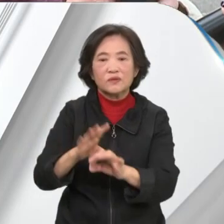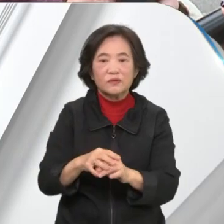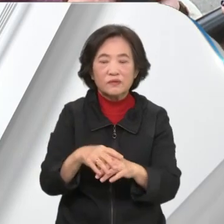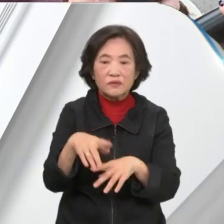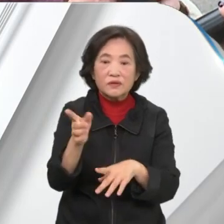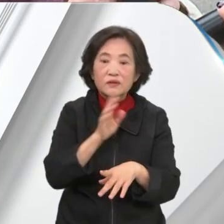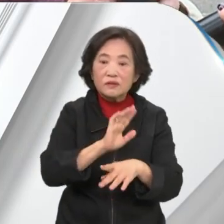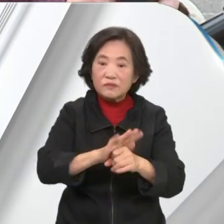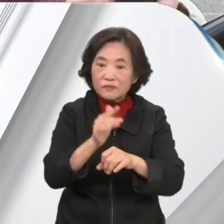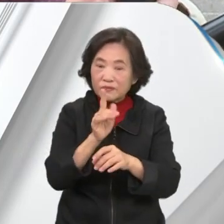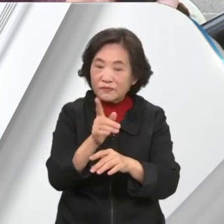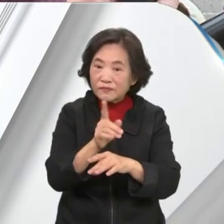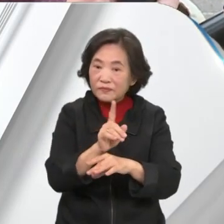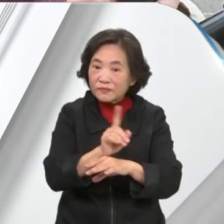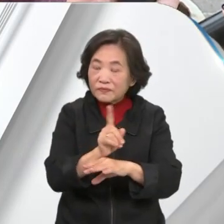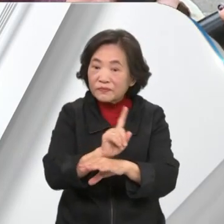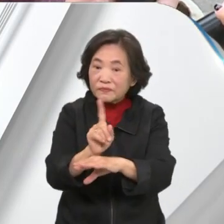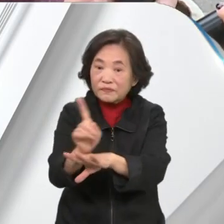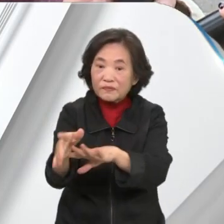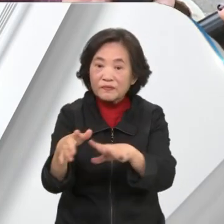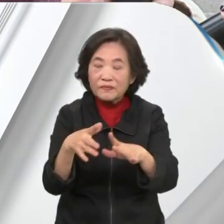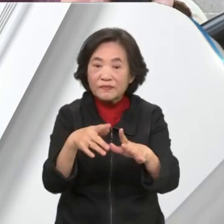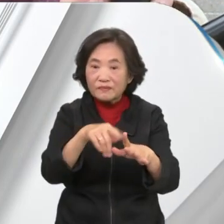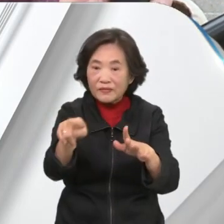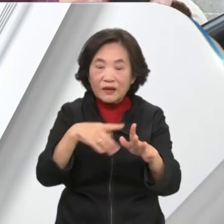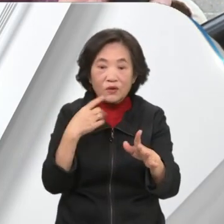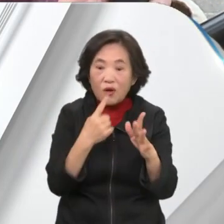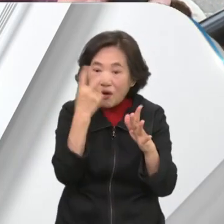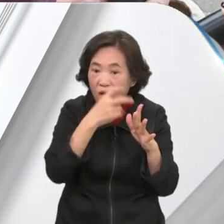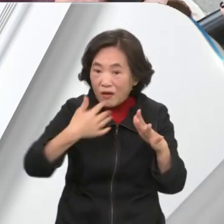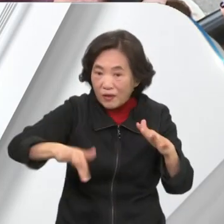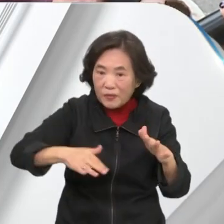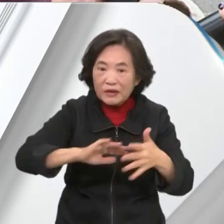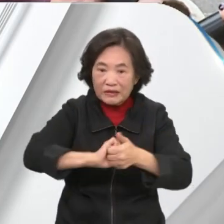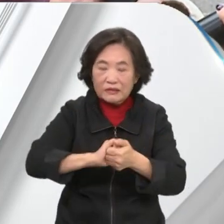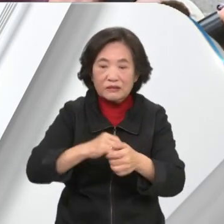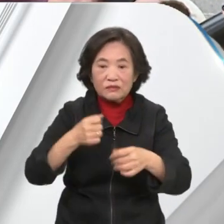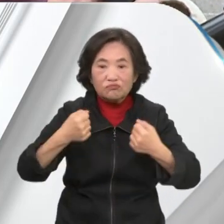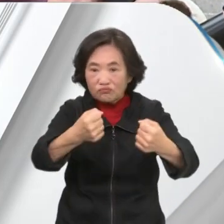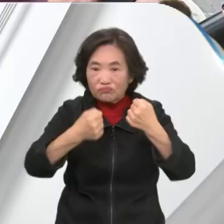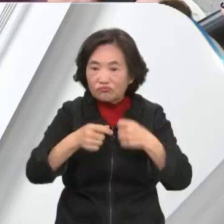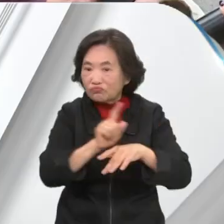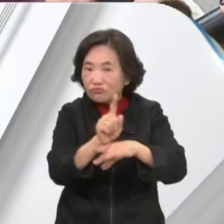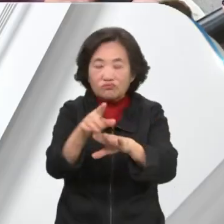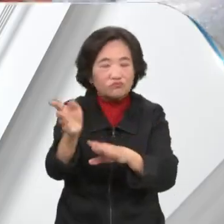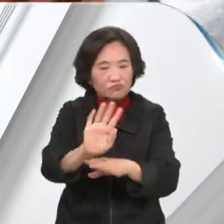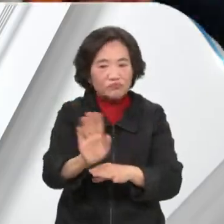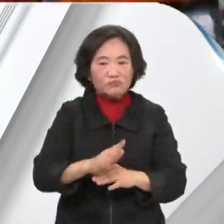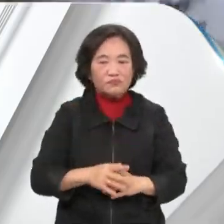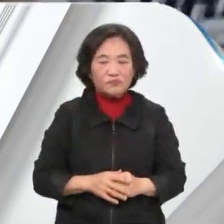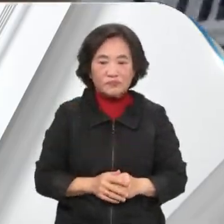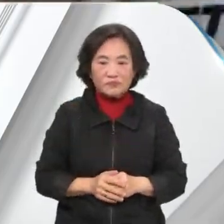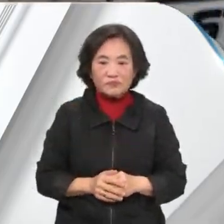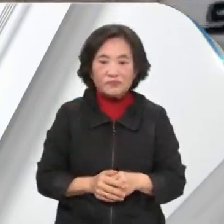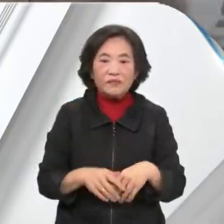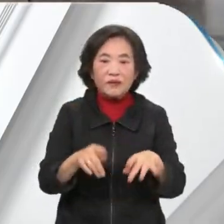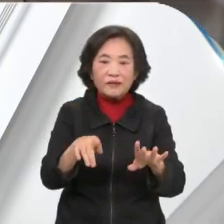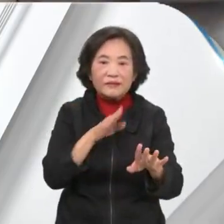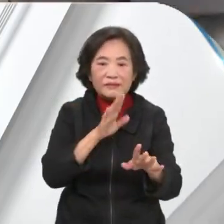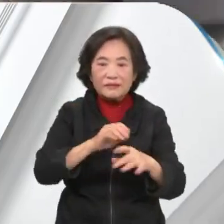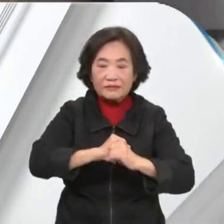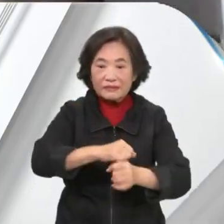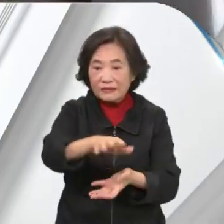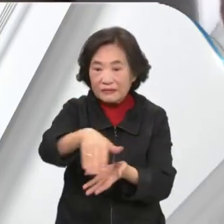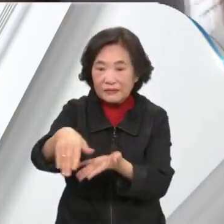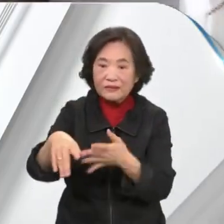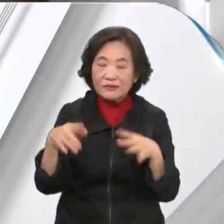防疫车队的驾驶，在没有完成筛检之前，暂时停止他出车的任务。 此外，目前的人员也